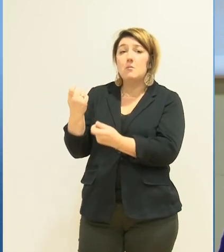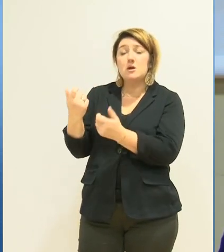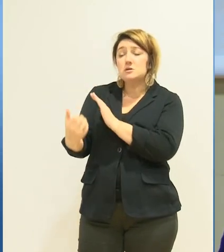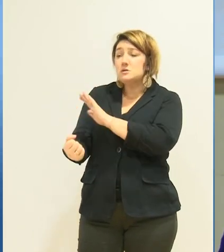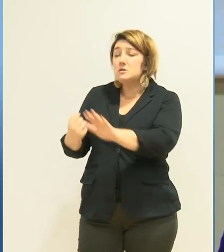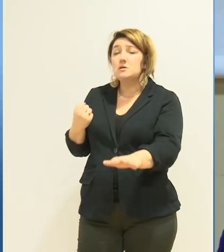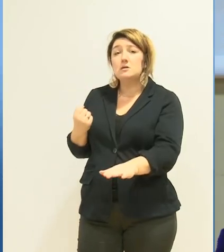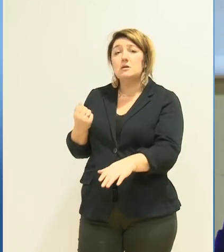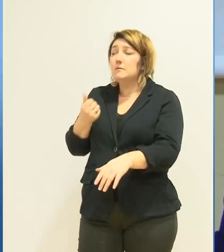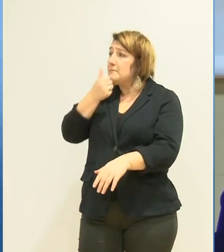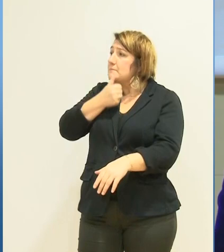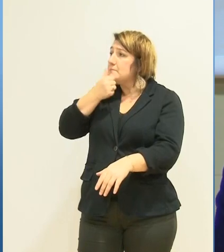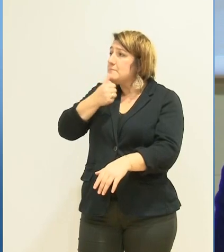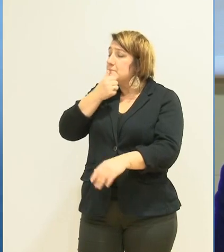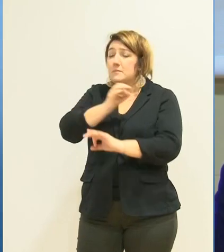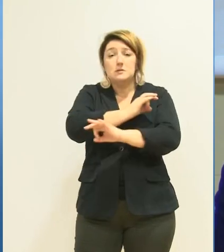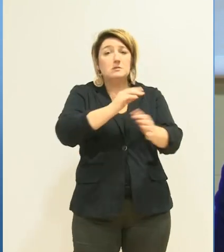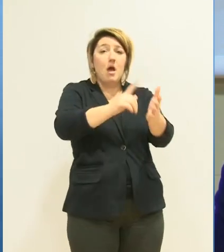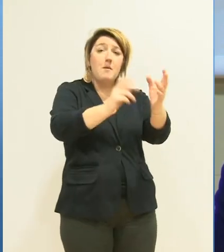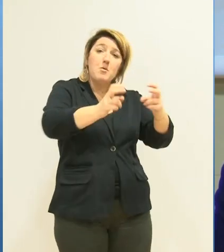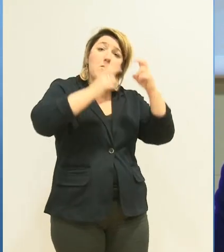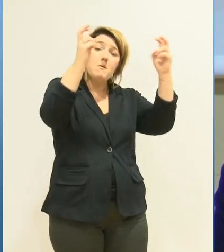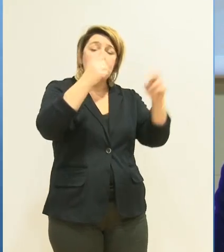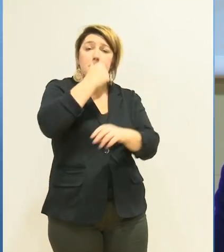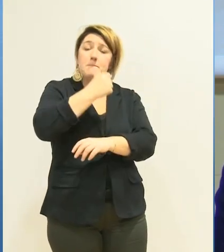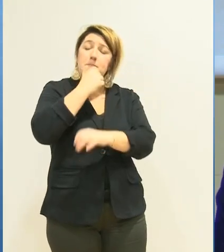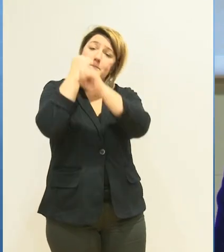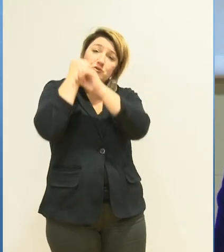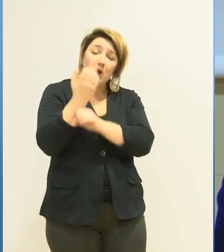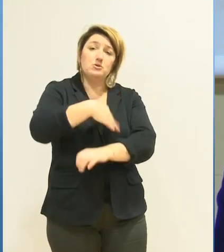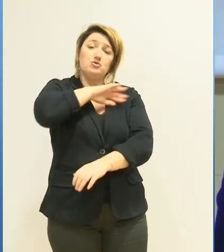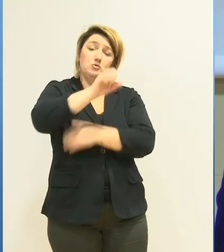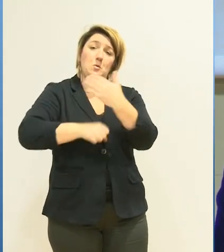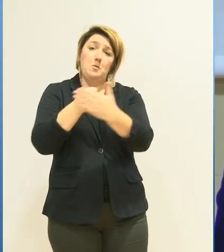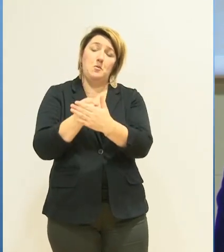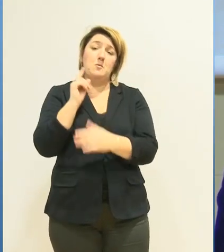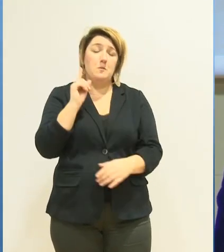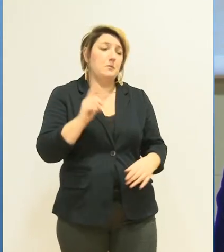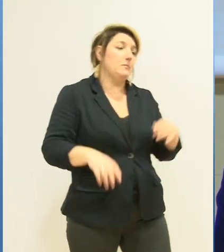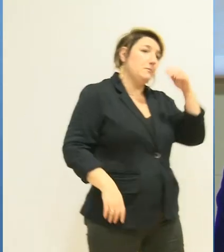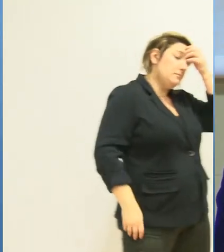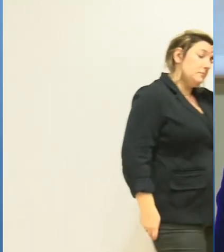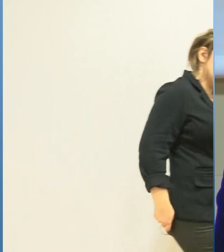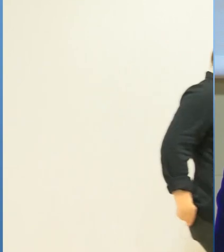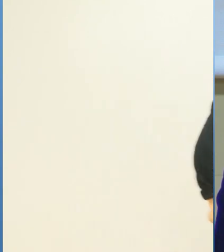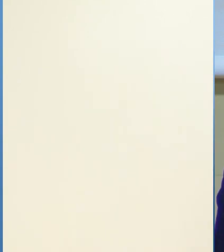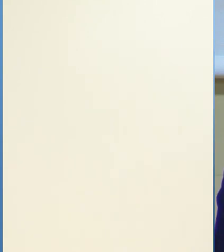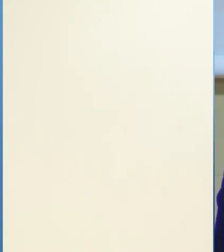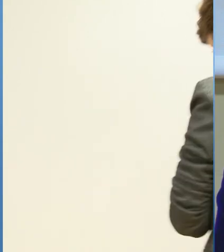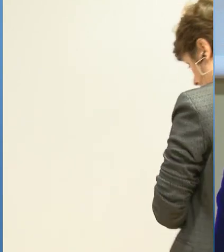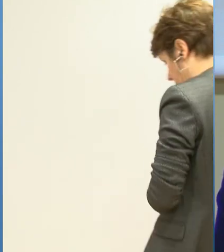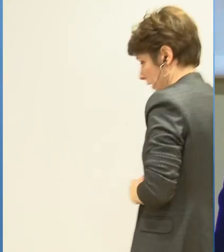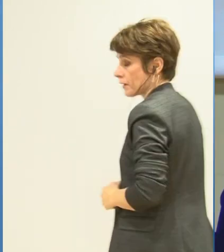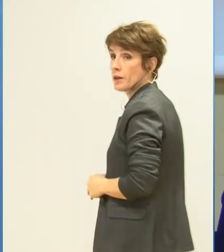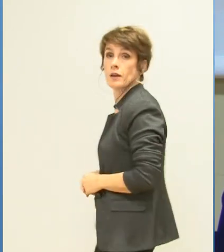locaux c'est aussi disait qu une de nos priorités était de ne pas